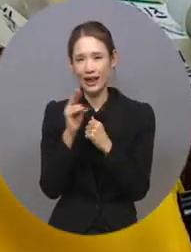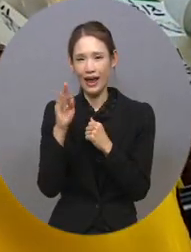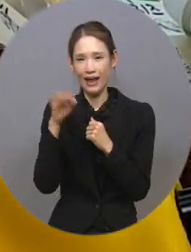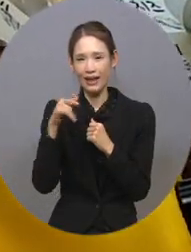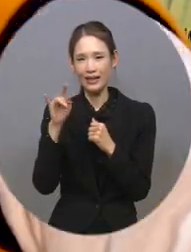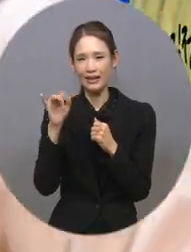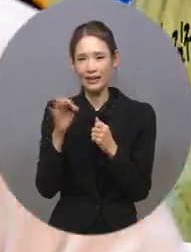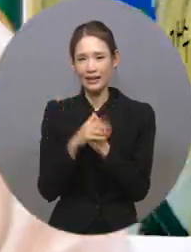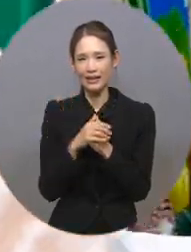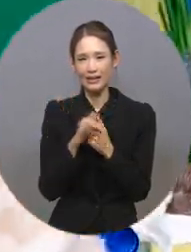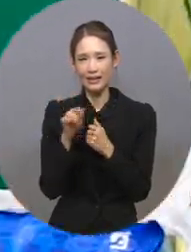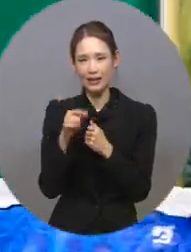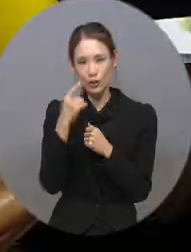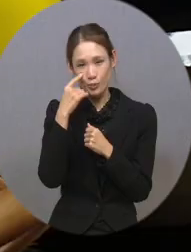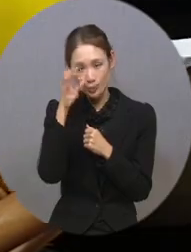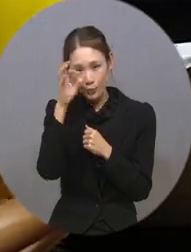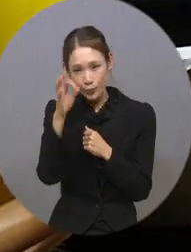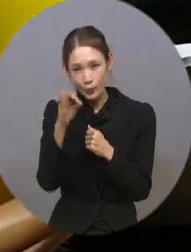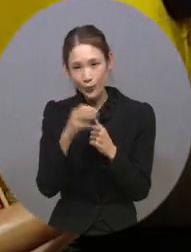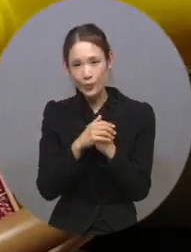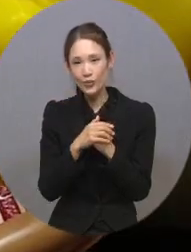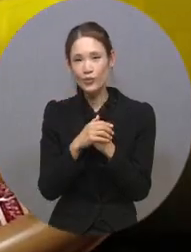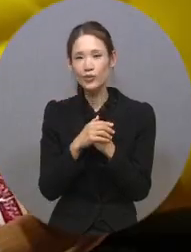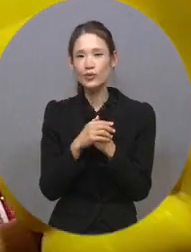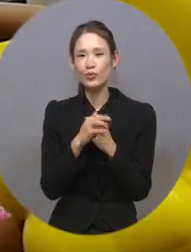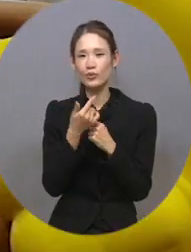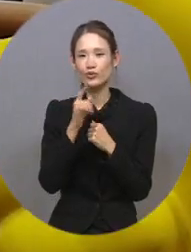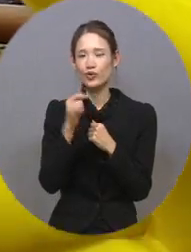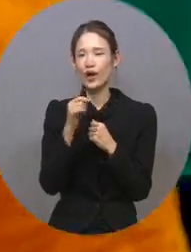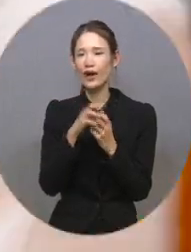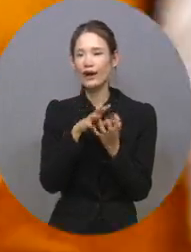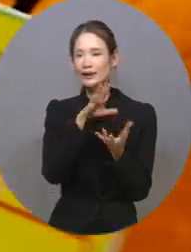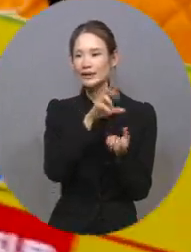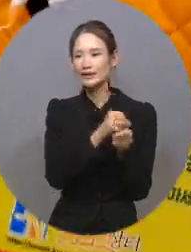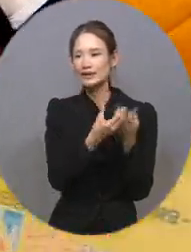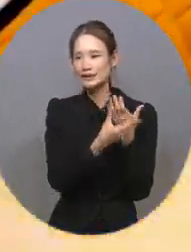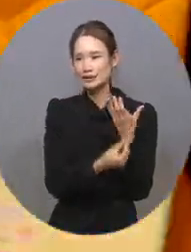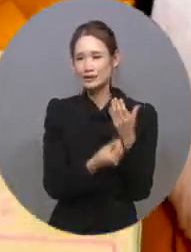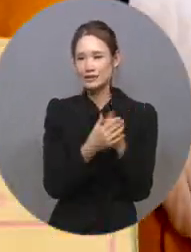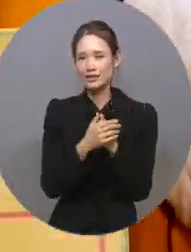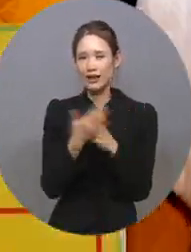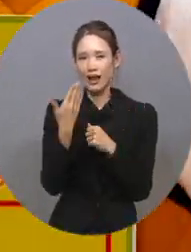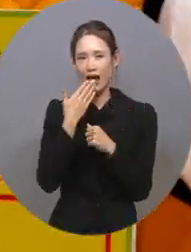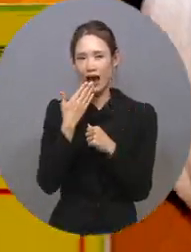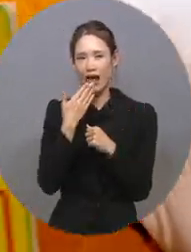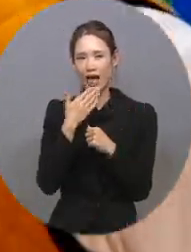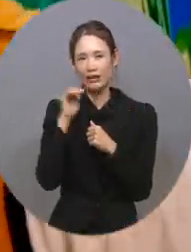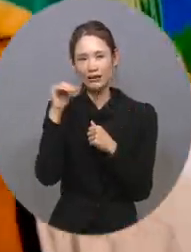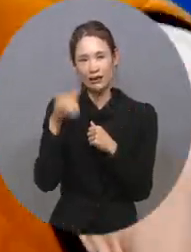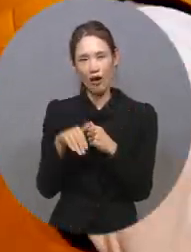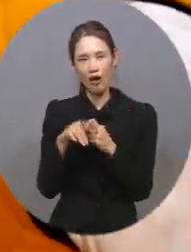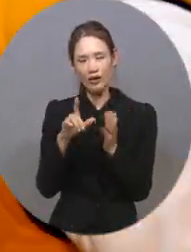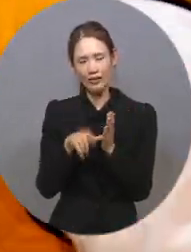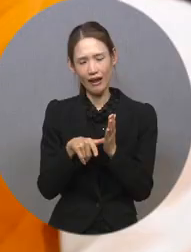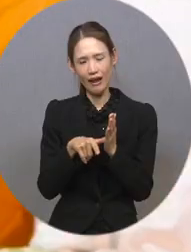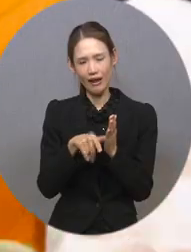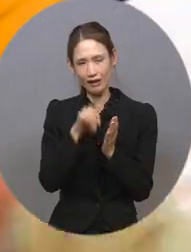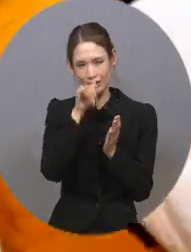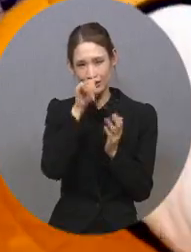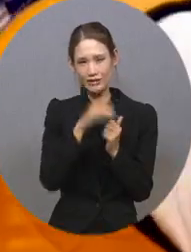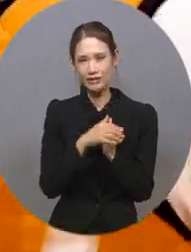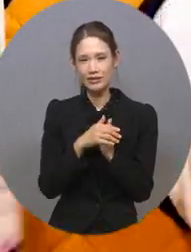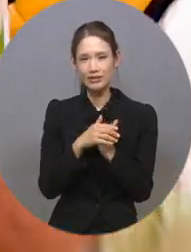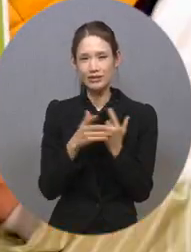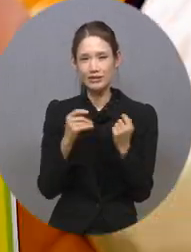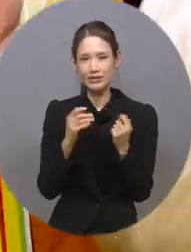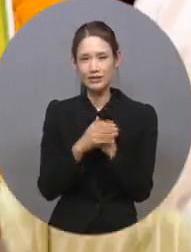야 여기 딱 보면요 무화과 요. 집 있고 아하. 당 떨어질 때가 있어. 그럼 있잖아요 솔직히. 어허. 맞아요